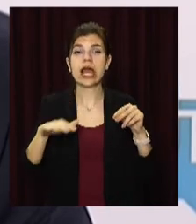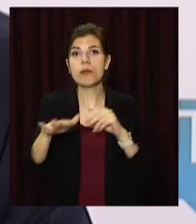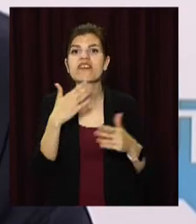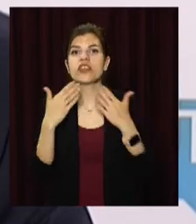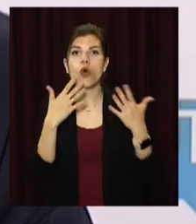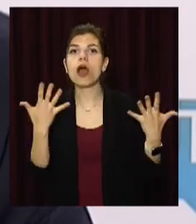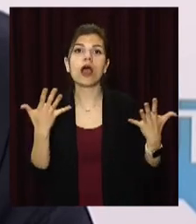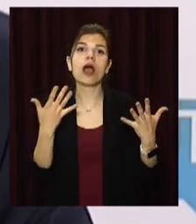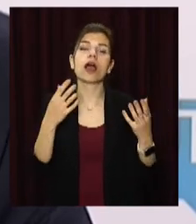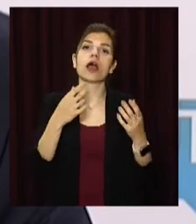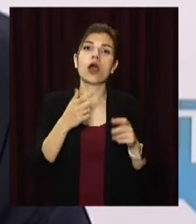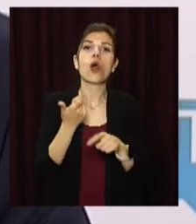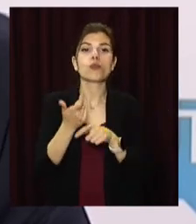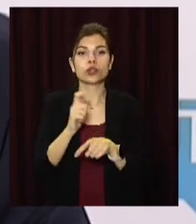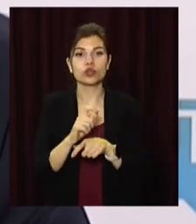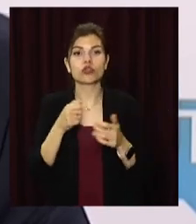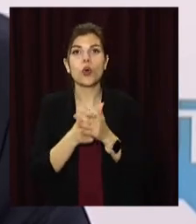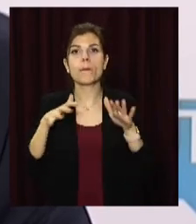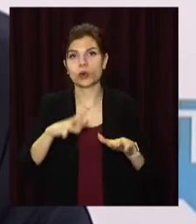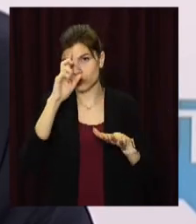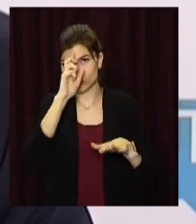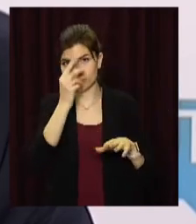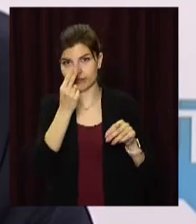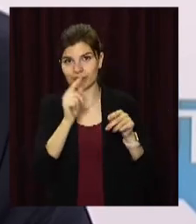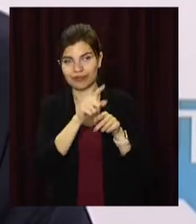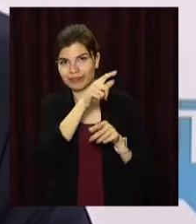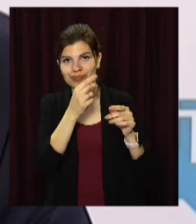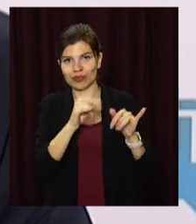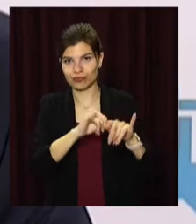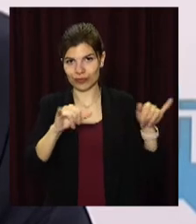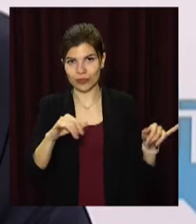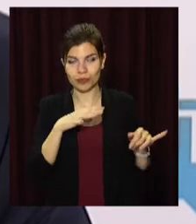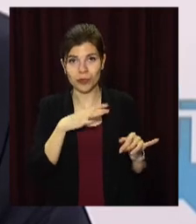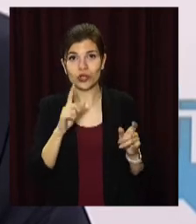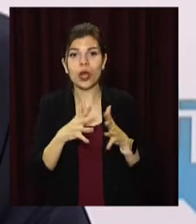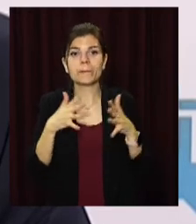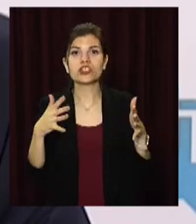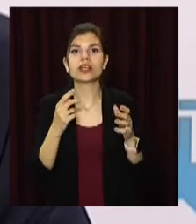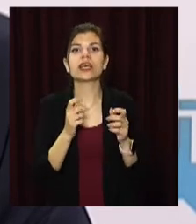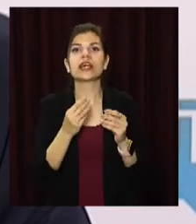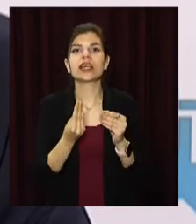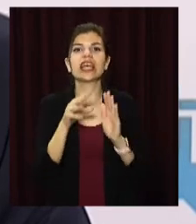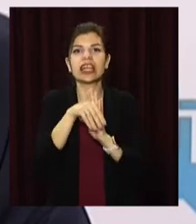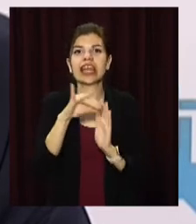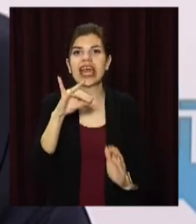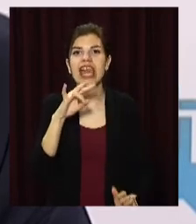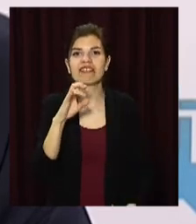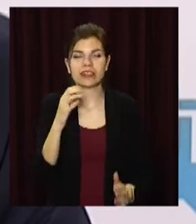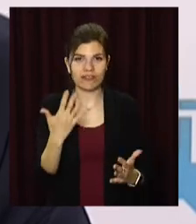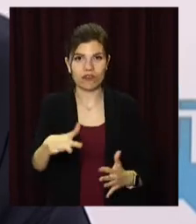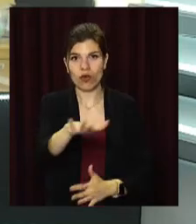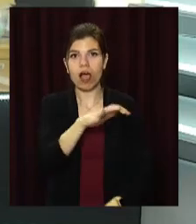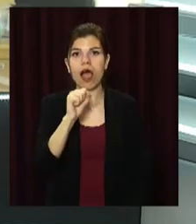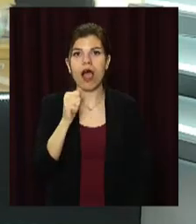відносин, збільшення надходжень до місцевих бюджетів, ну, як я вже казав, збільшення інвестицій в аграрну сферу.